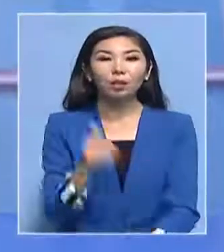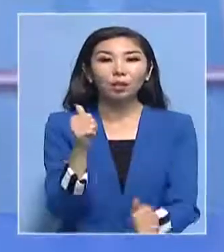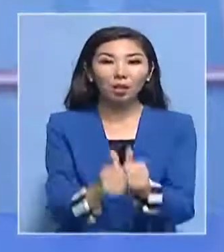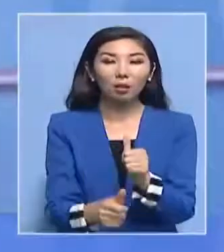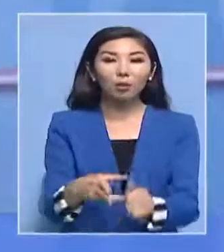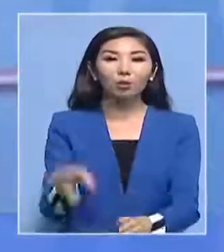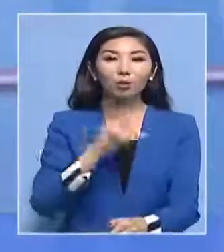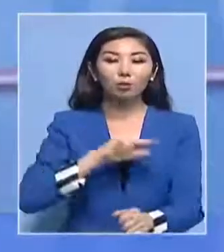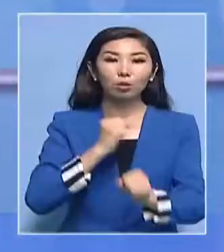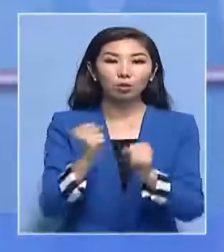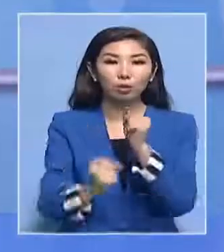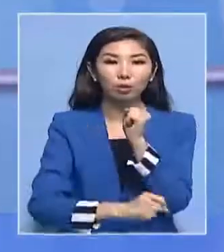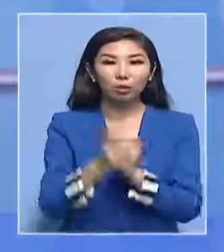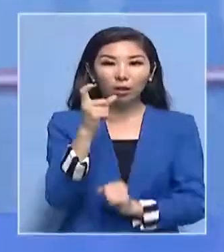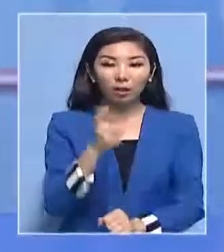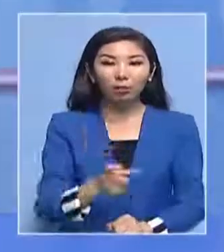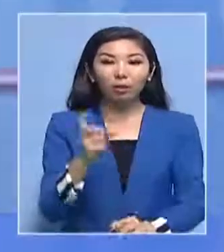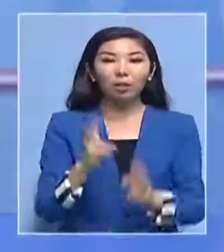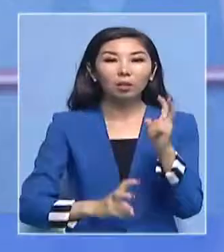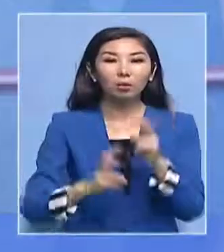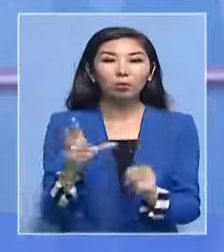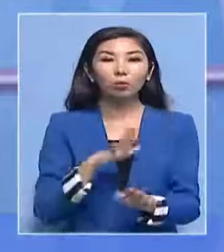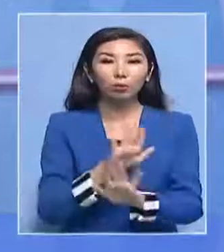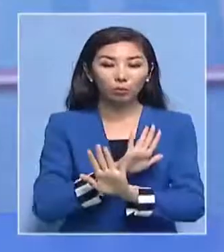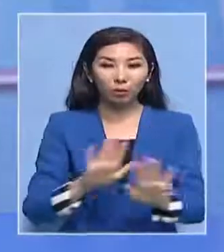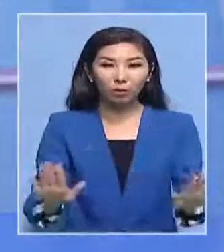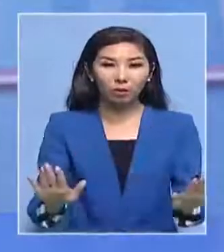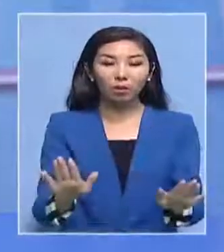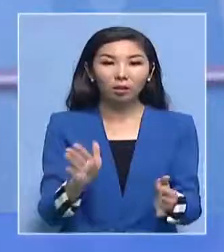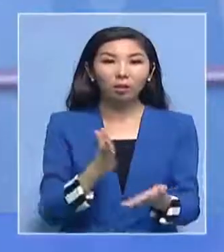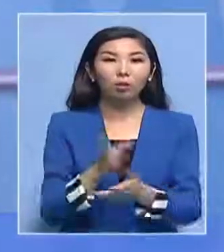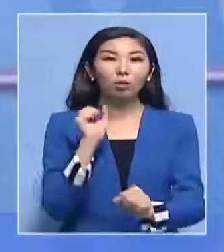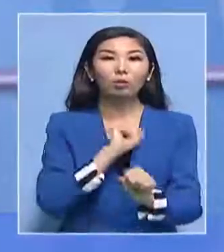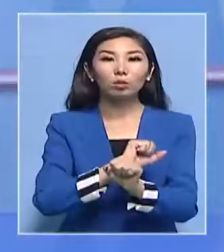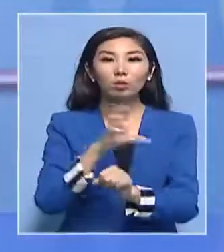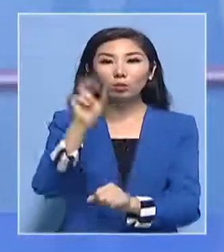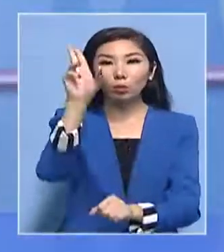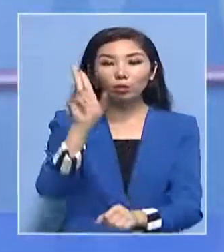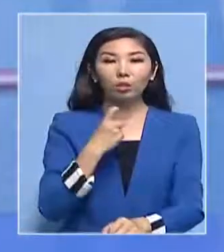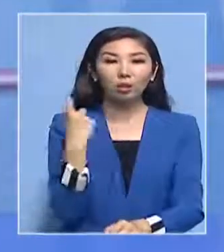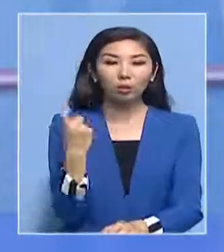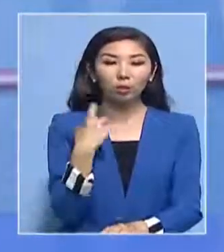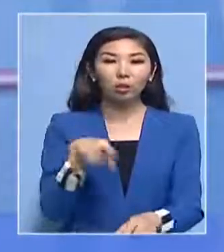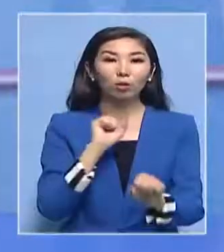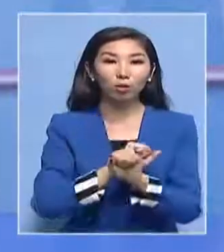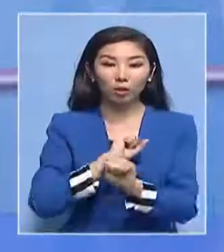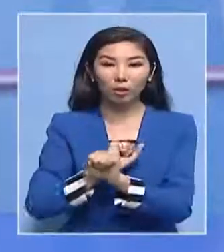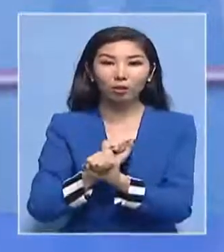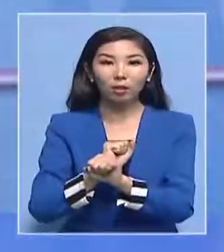әрбір жұмысшының кәсіподақта болса да болмаса да әлеуметтік экономикалық